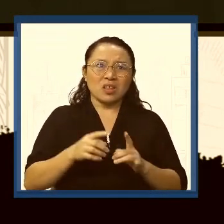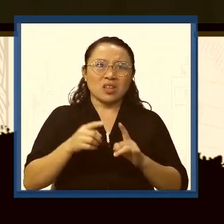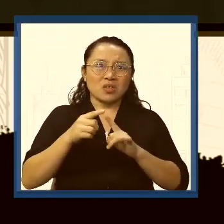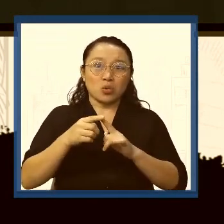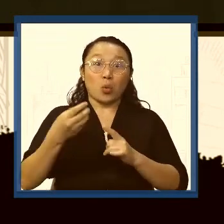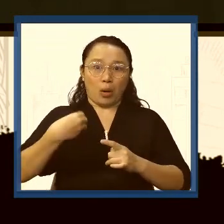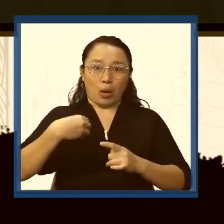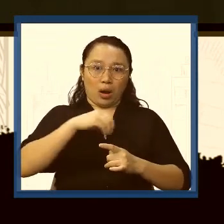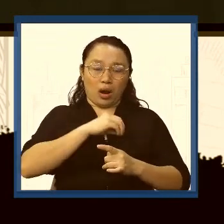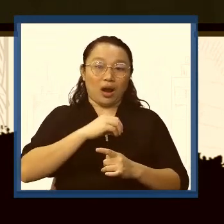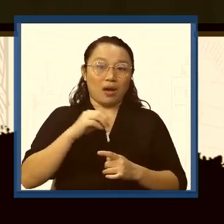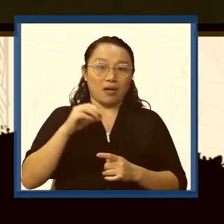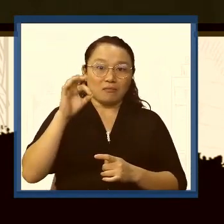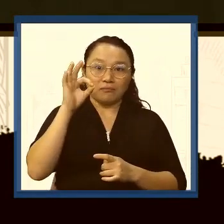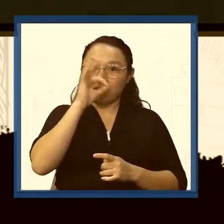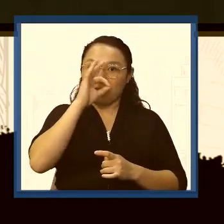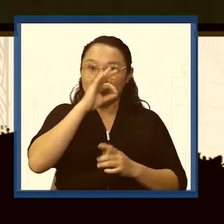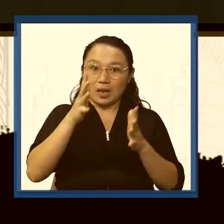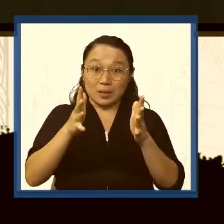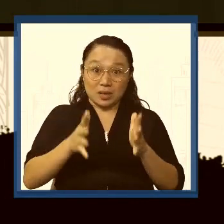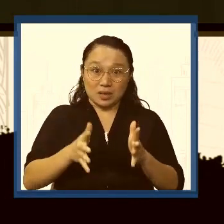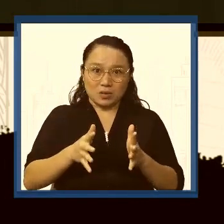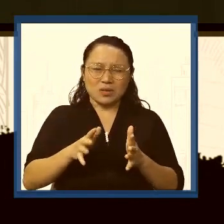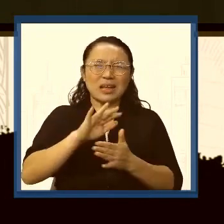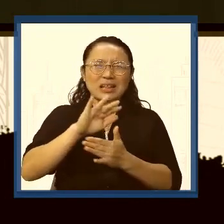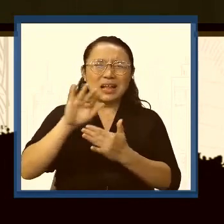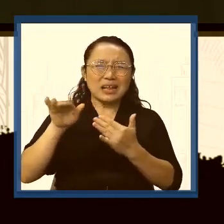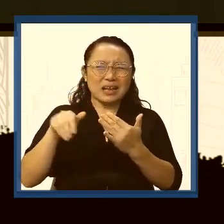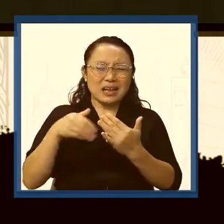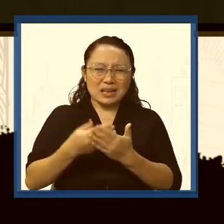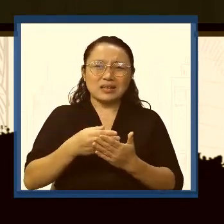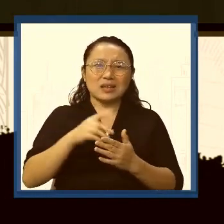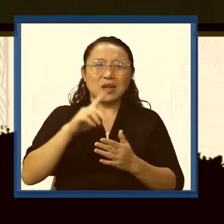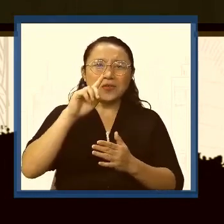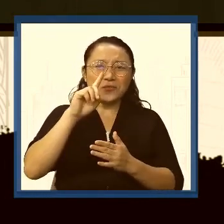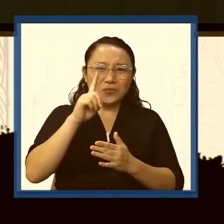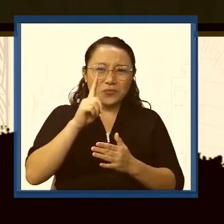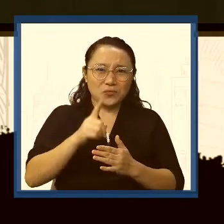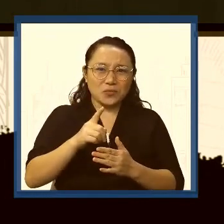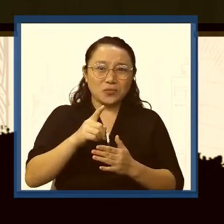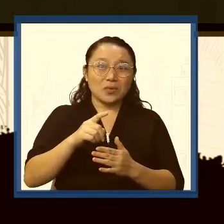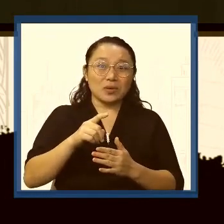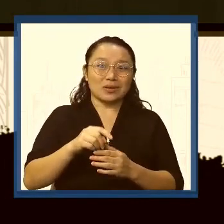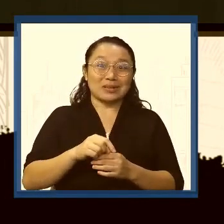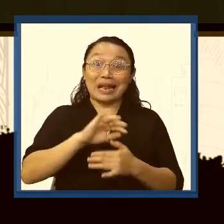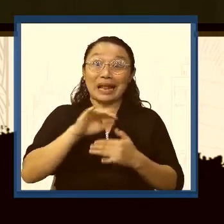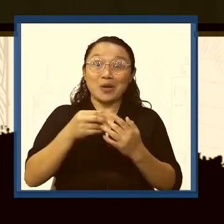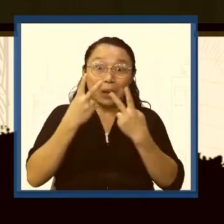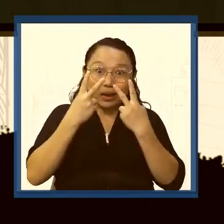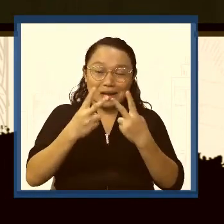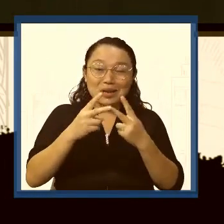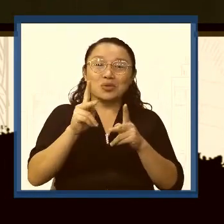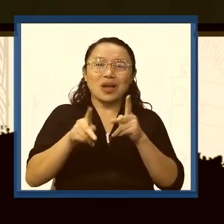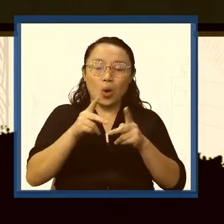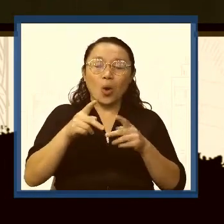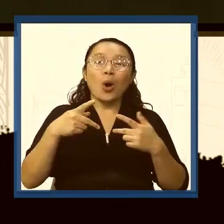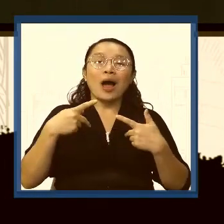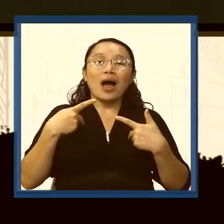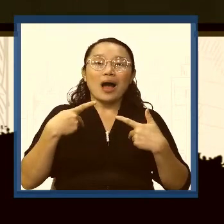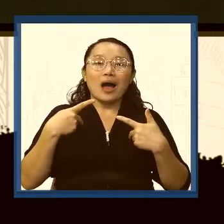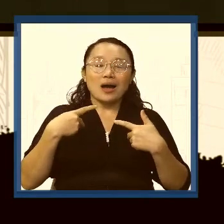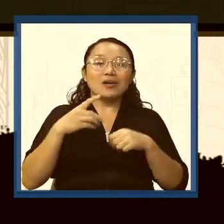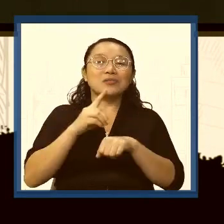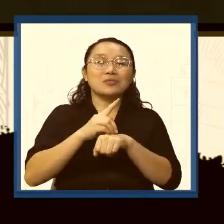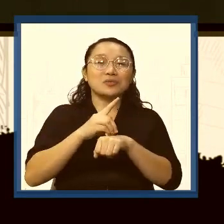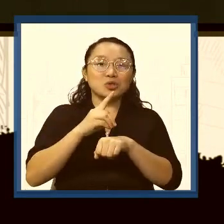atong kaliwat dinis Pilipinas, daghang kaayo. Para sa tao, kutob sa tao, may katungdanan. Nga naanin